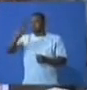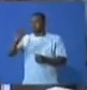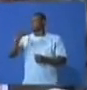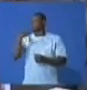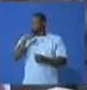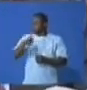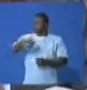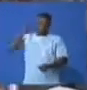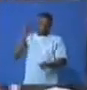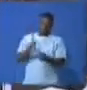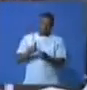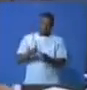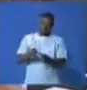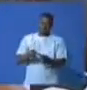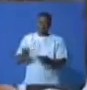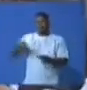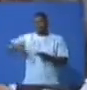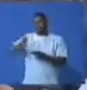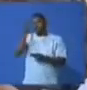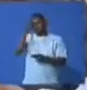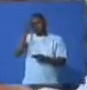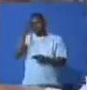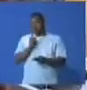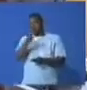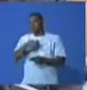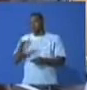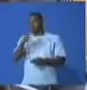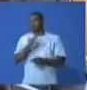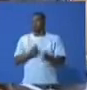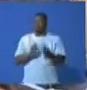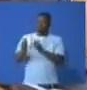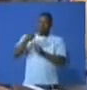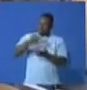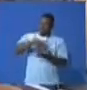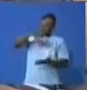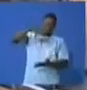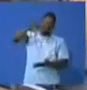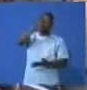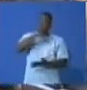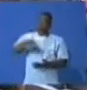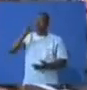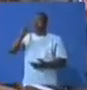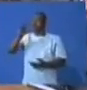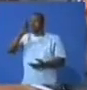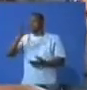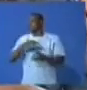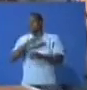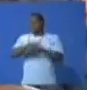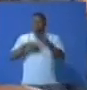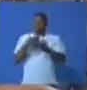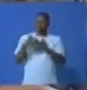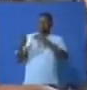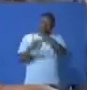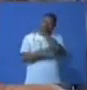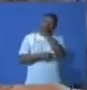avons un des kilowattheures les plus chers de la sous-région. Deuxièmement, cette opportunité aussi qui va s'offrir à nous, c'est